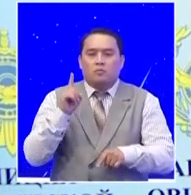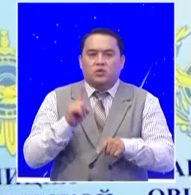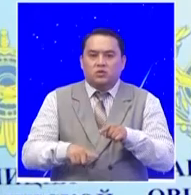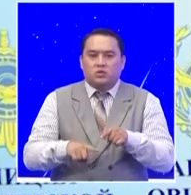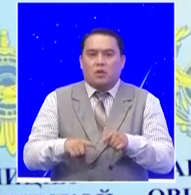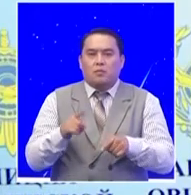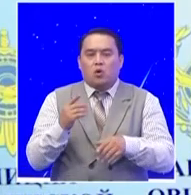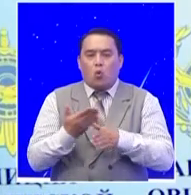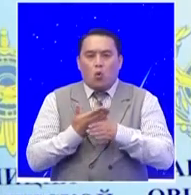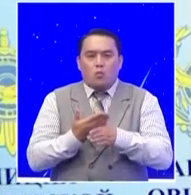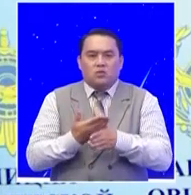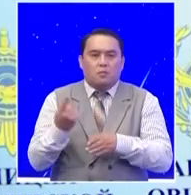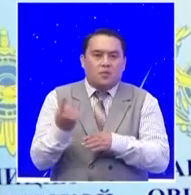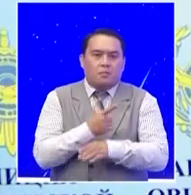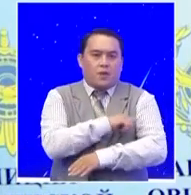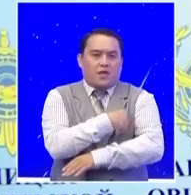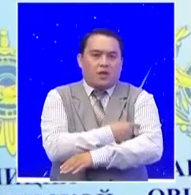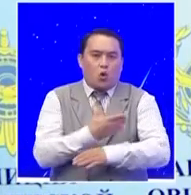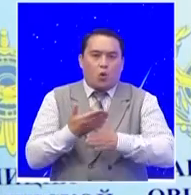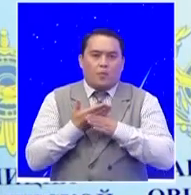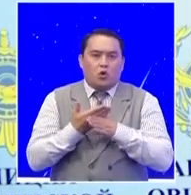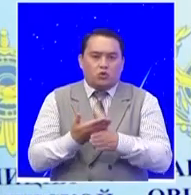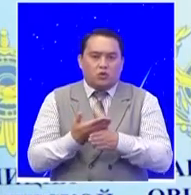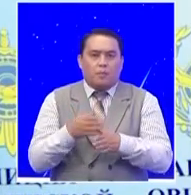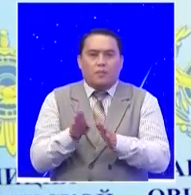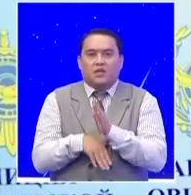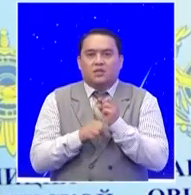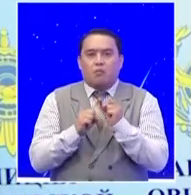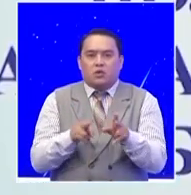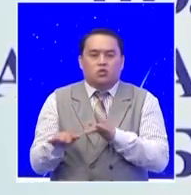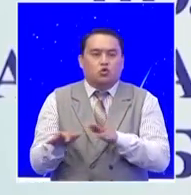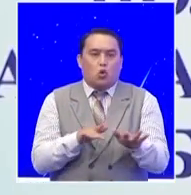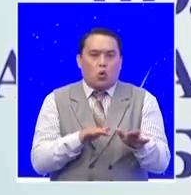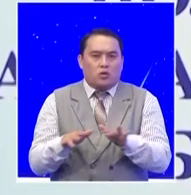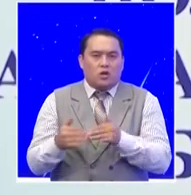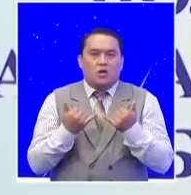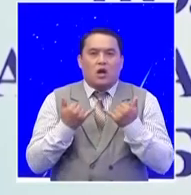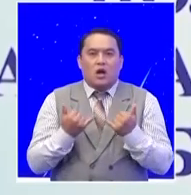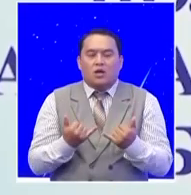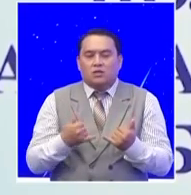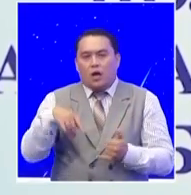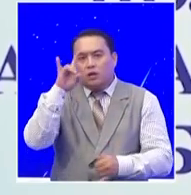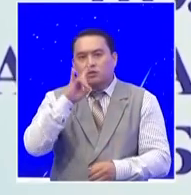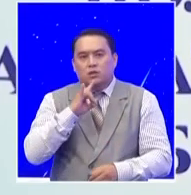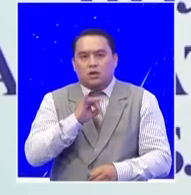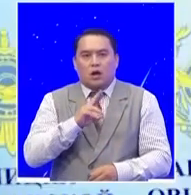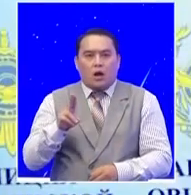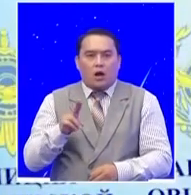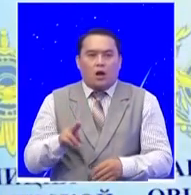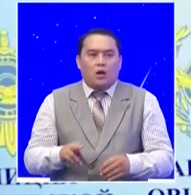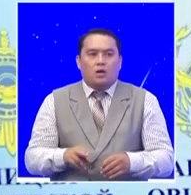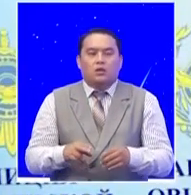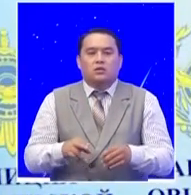дейін зардап шеккендерге алғашқы медициналық көмек көрсетіп, қауіпсіздік шараларын жүргізген. Қазіргі уақытта Қазақстан Республикасы